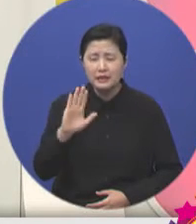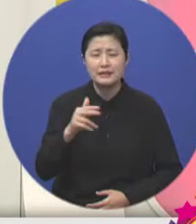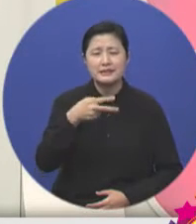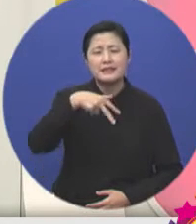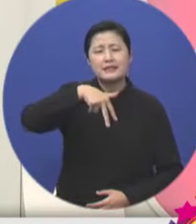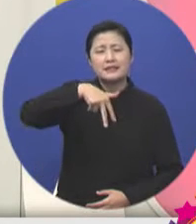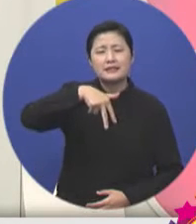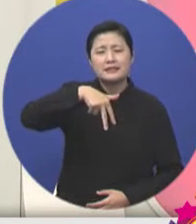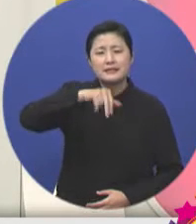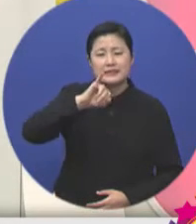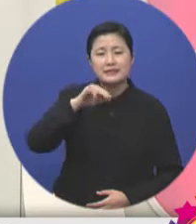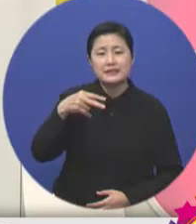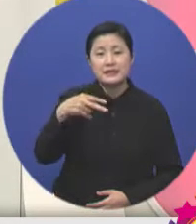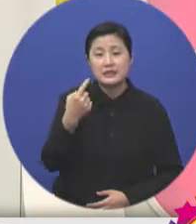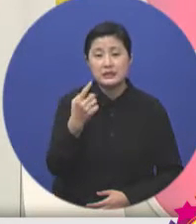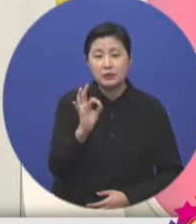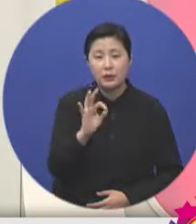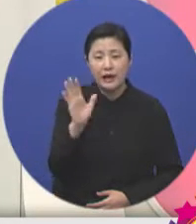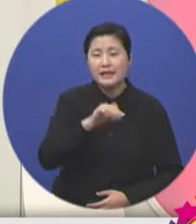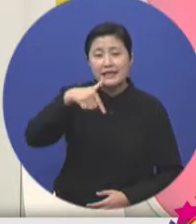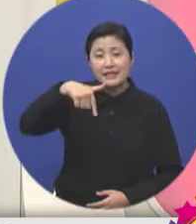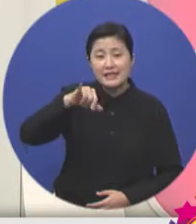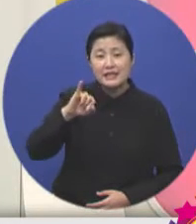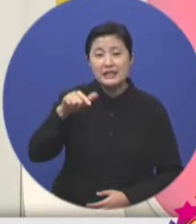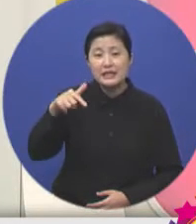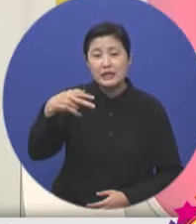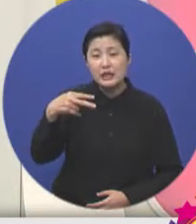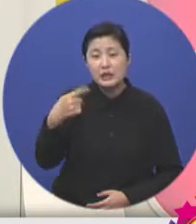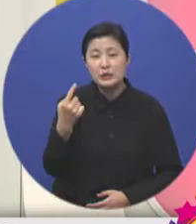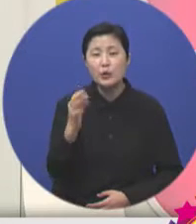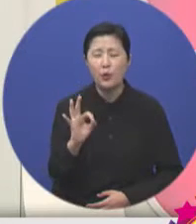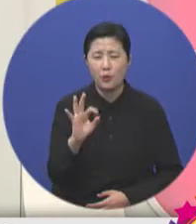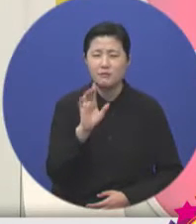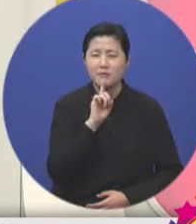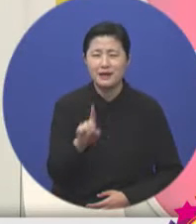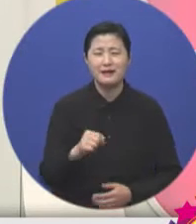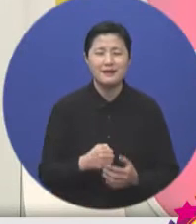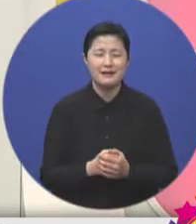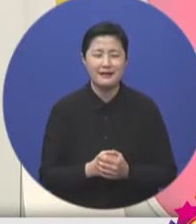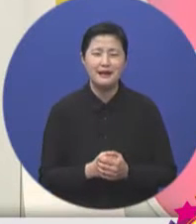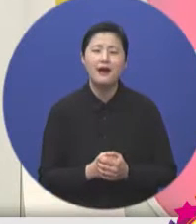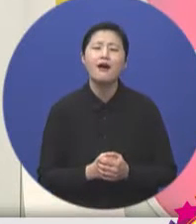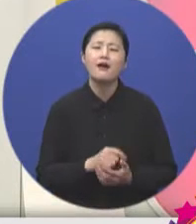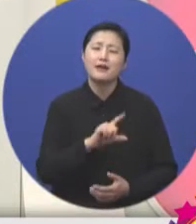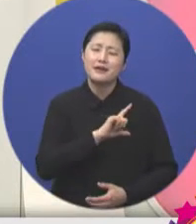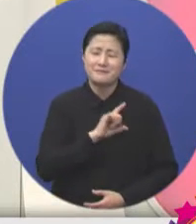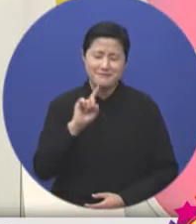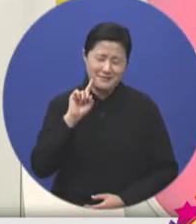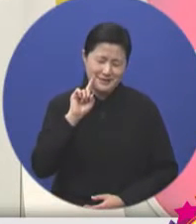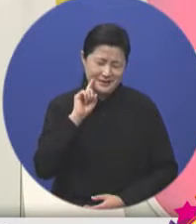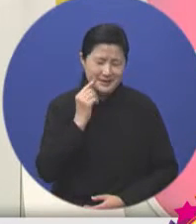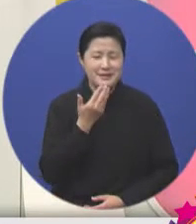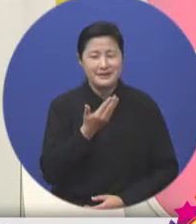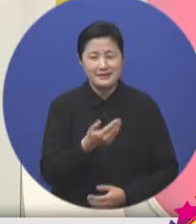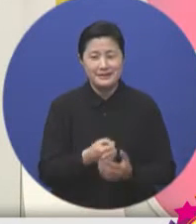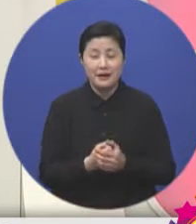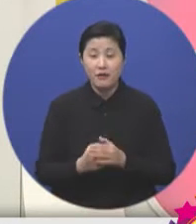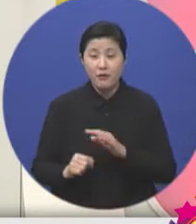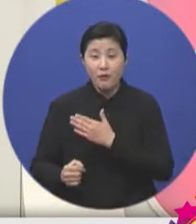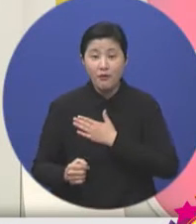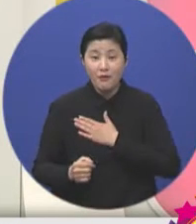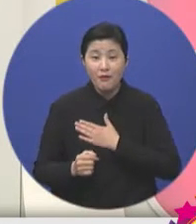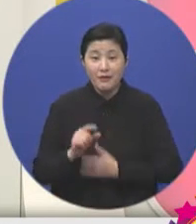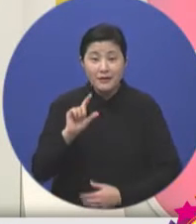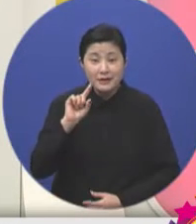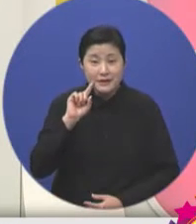지동. 기동. 지동. 지동. 응. 기동. 기동. 네. 네. 지동. 아, 예. 네. 근데 어머님 성함이 네. 너무 예뻐요. 아, 예뻐요?